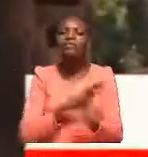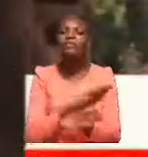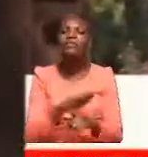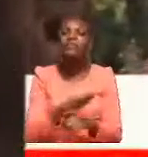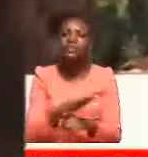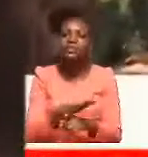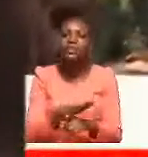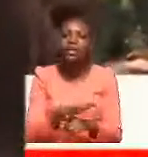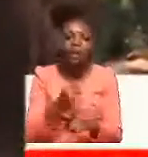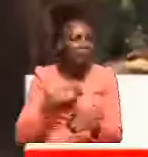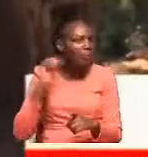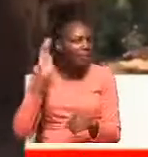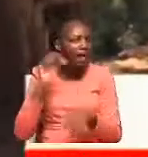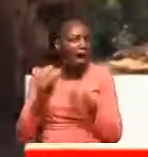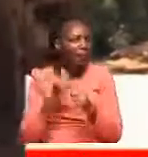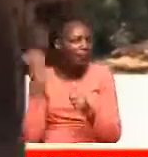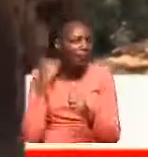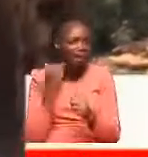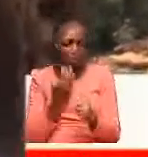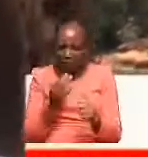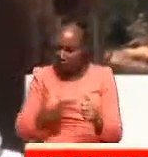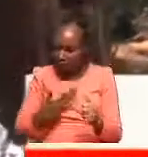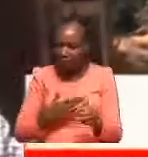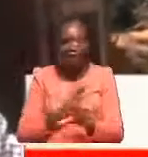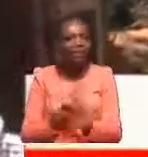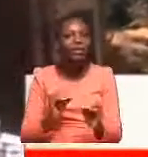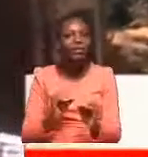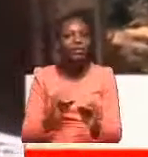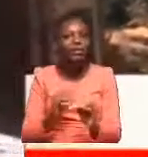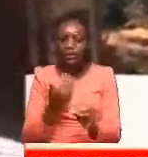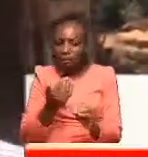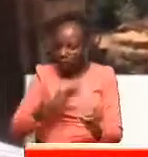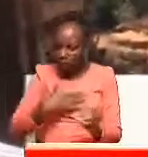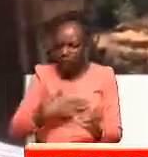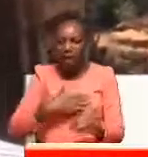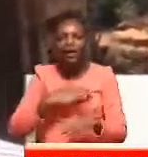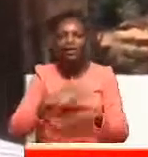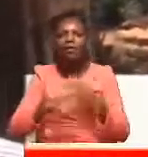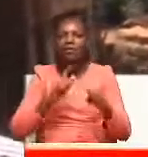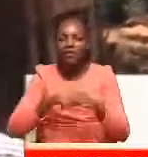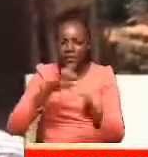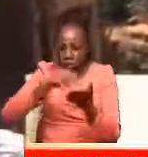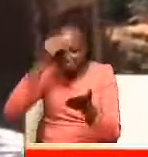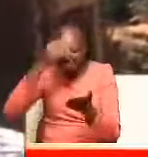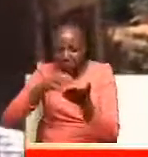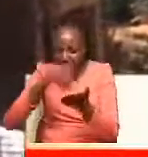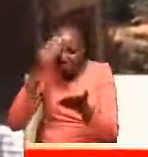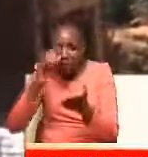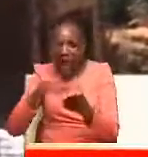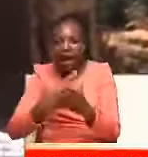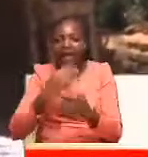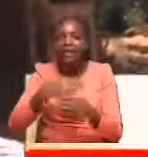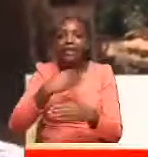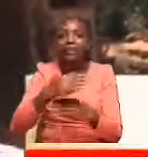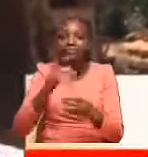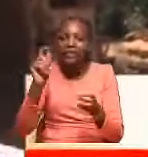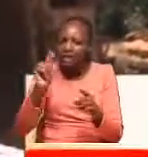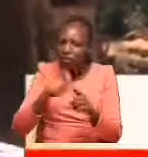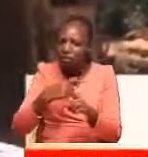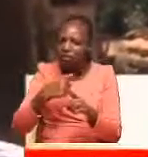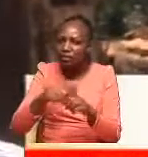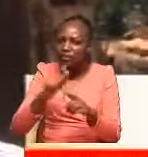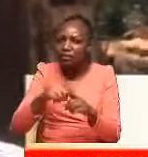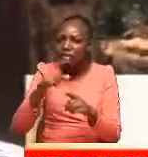chambazi. Na yeye ni mtoto alienda shuleni vizuri, akaelemika, na si polisi wakawaita. Baada ya kumaliza GSU training akapelekwa